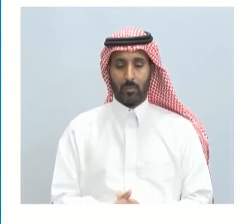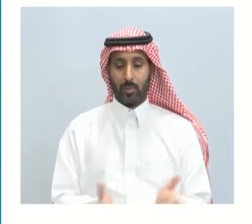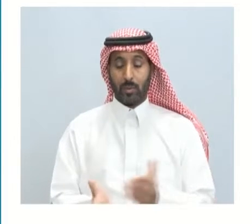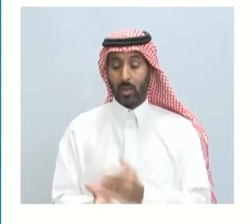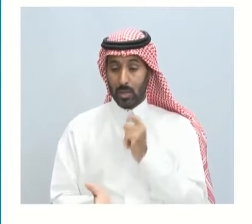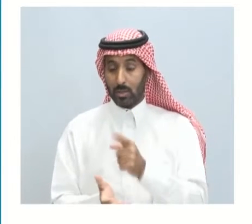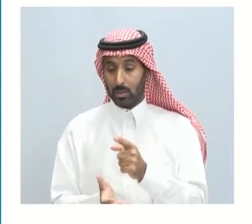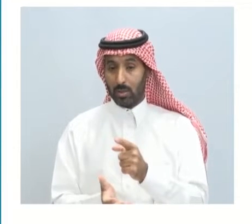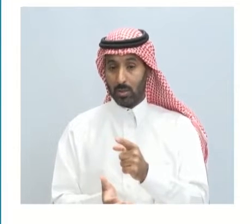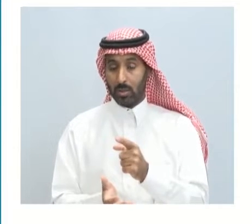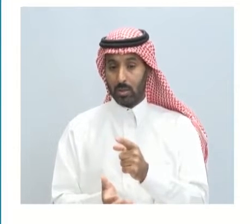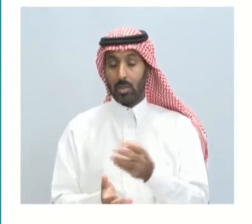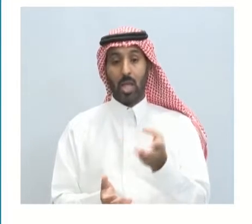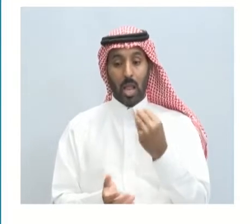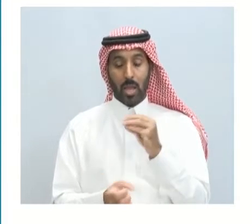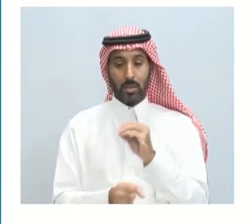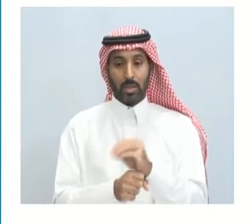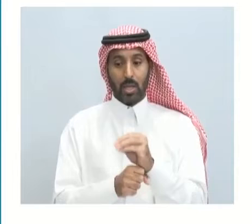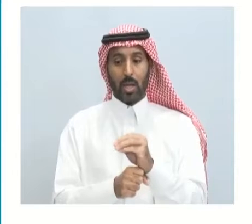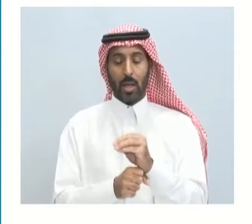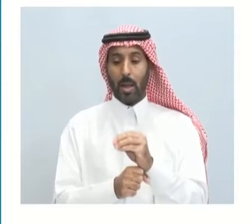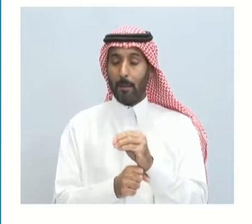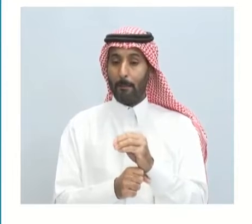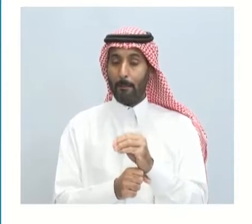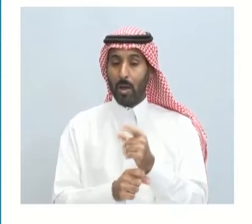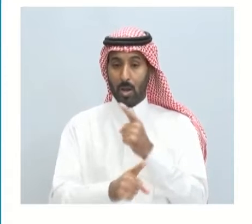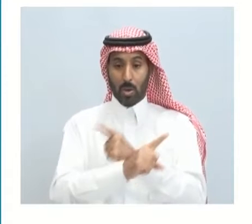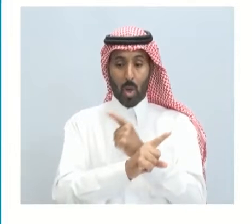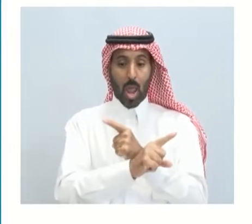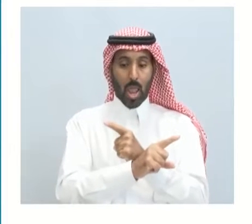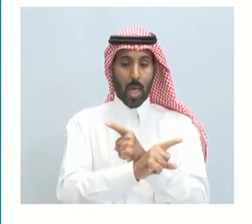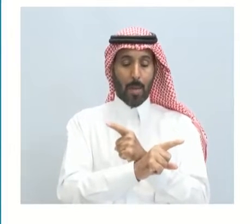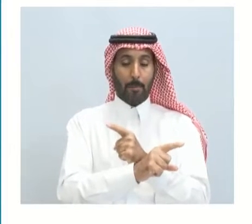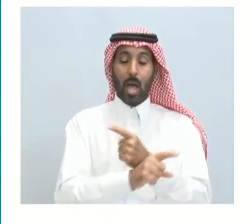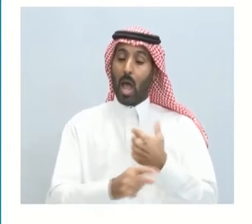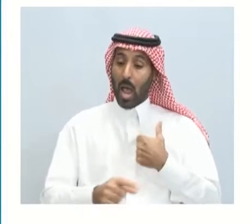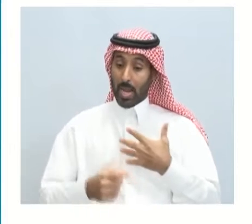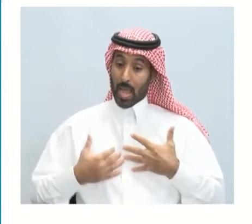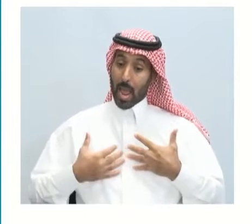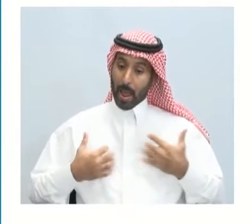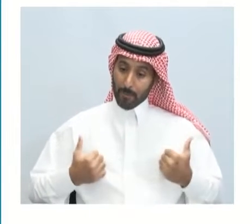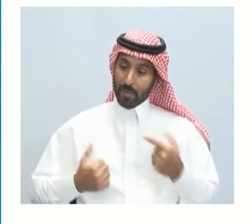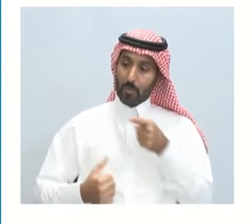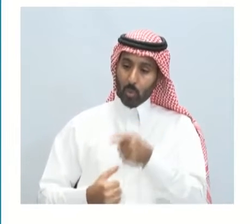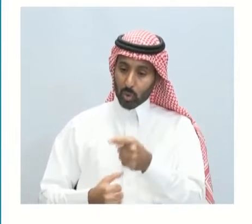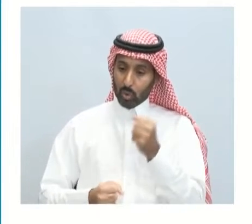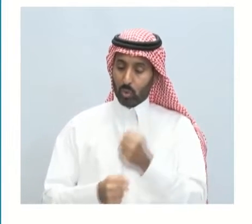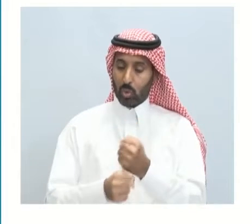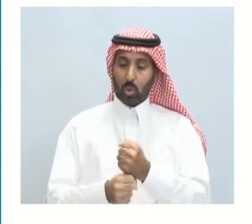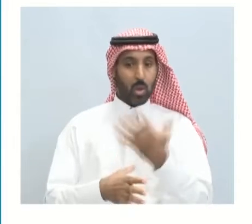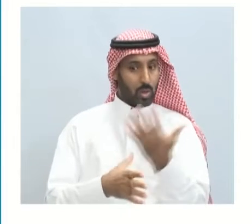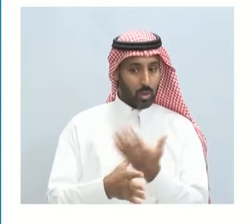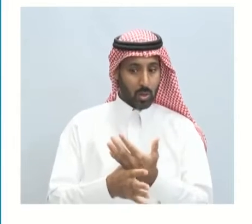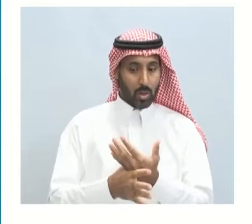تطرقوا الى او ذكر لهم المعلم انا سعيد بما فعلتم لماذا